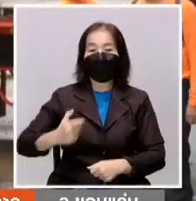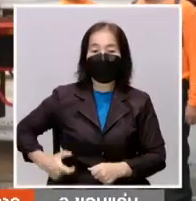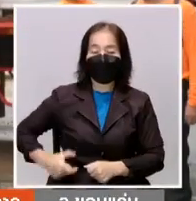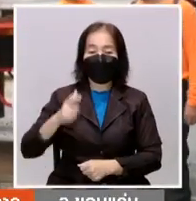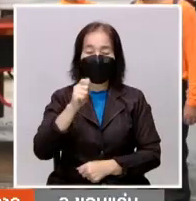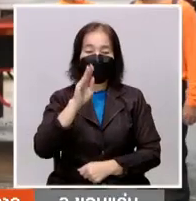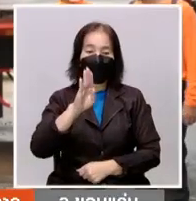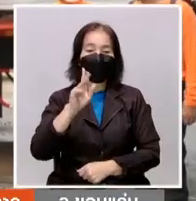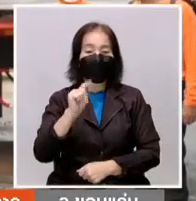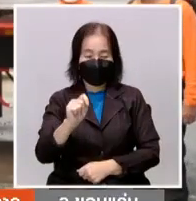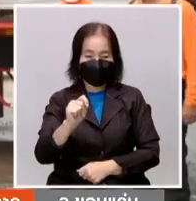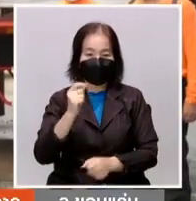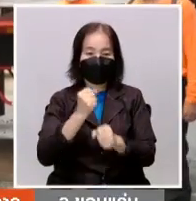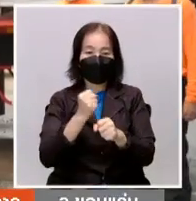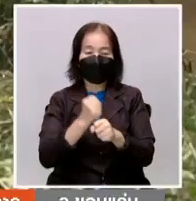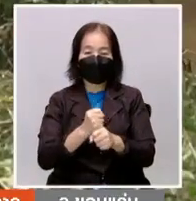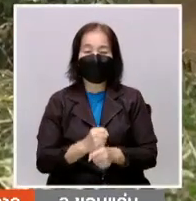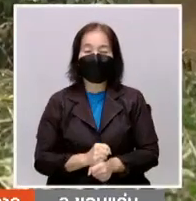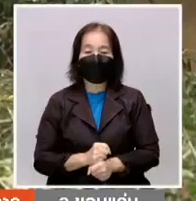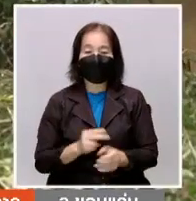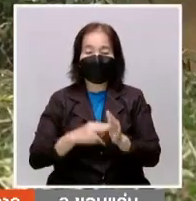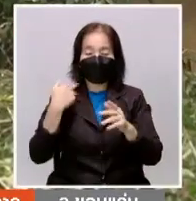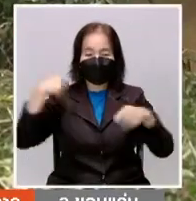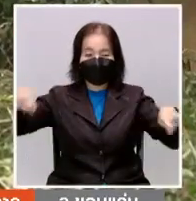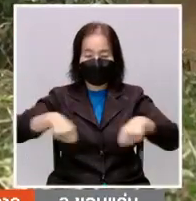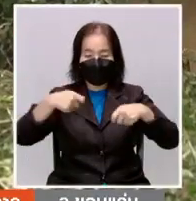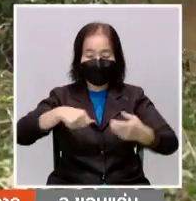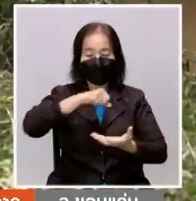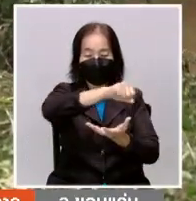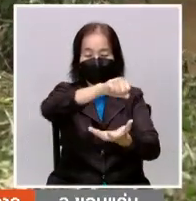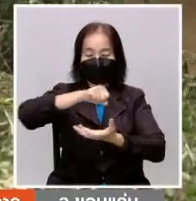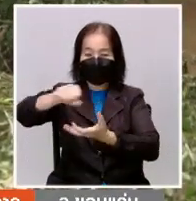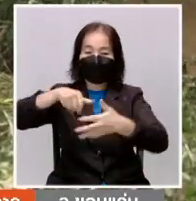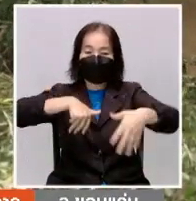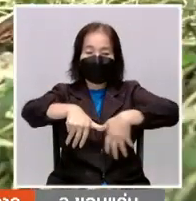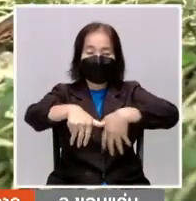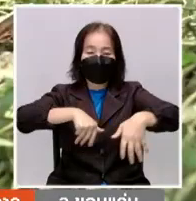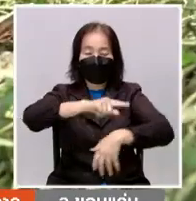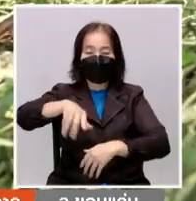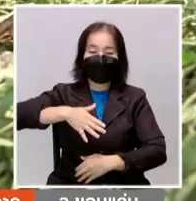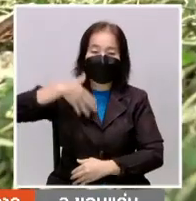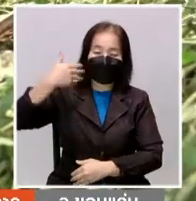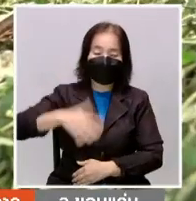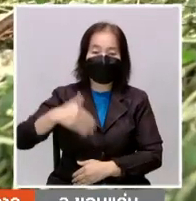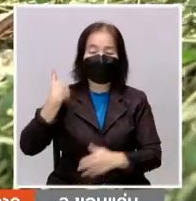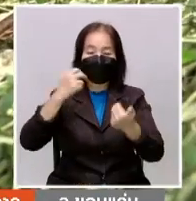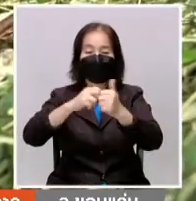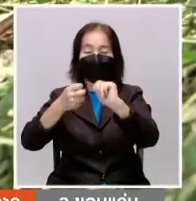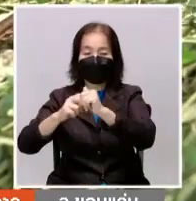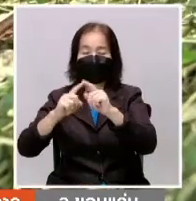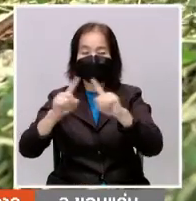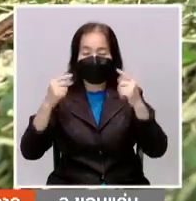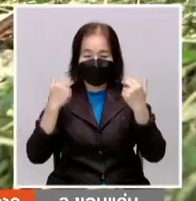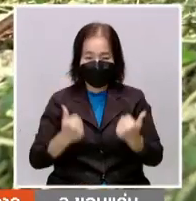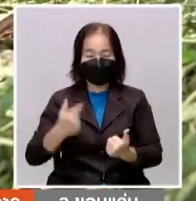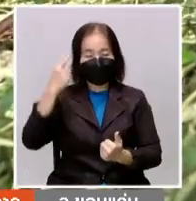ารส่วนตำบลวังบาบเพื่อที่จะปรุงอาหารแจกจ่ายให้กับประชาชนที่ได้รับความเดือดร้อนนะคะแต่อย่างไรก็ตามยังมีแนวโ